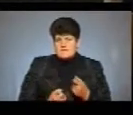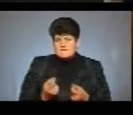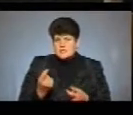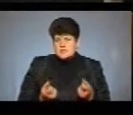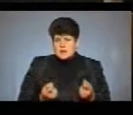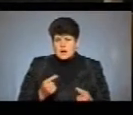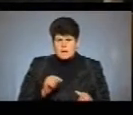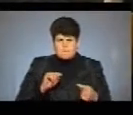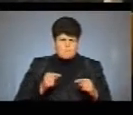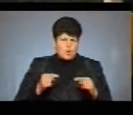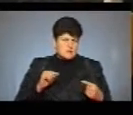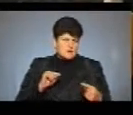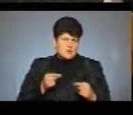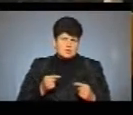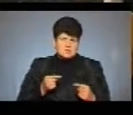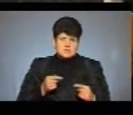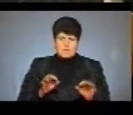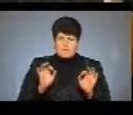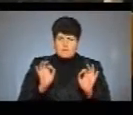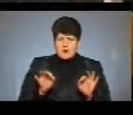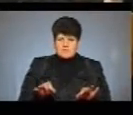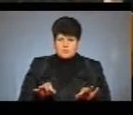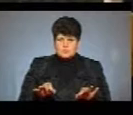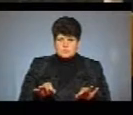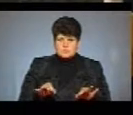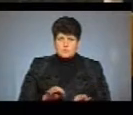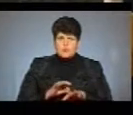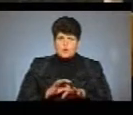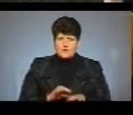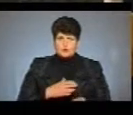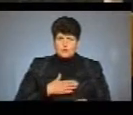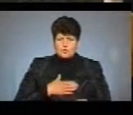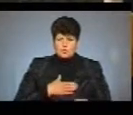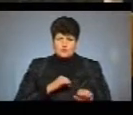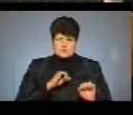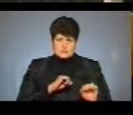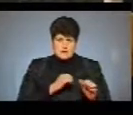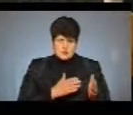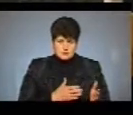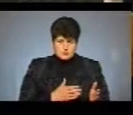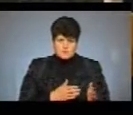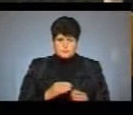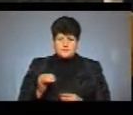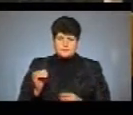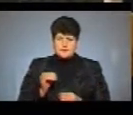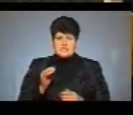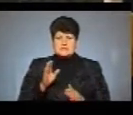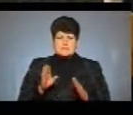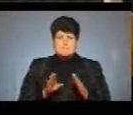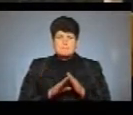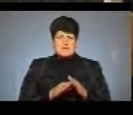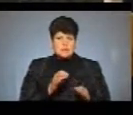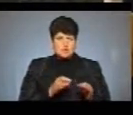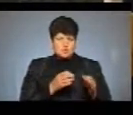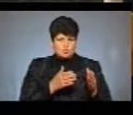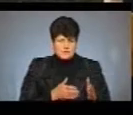виникають протиріччя в правильності проведення мого захисту із саме підсудним,